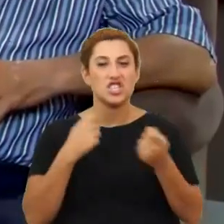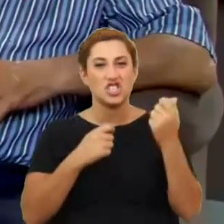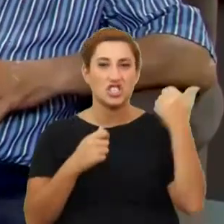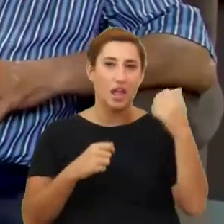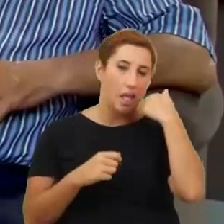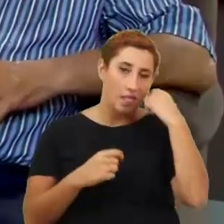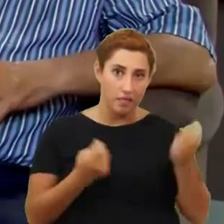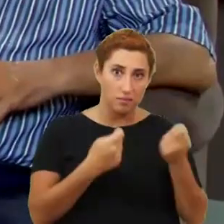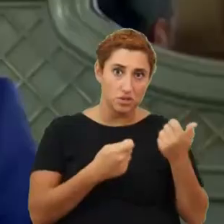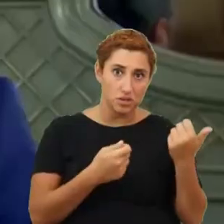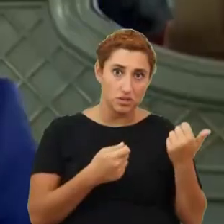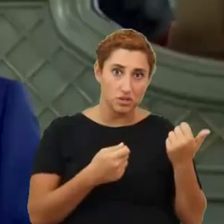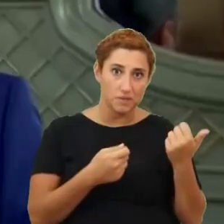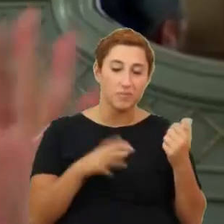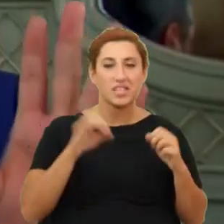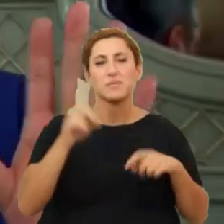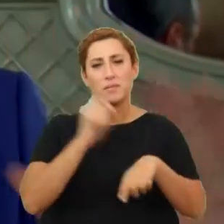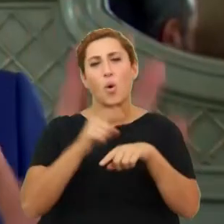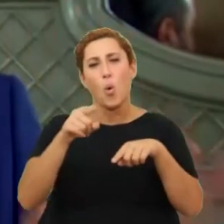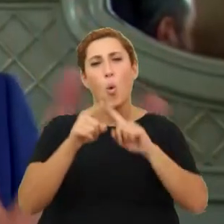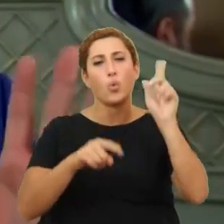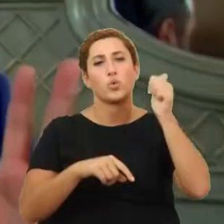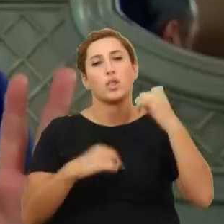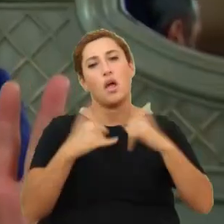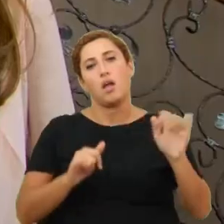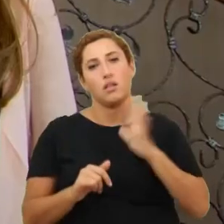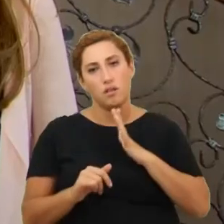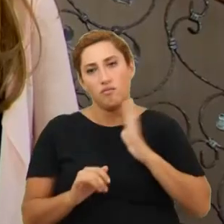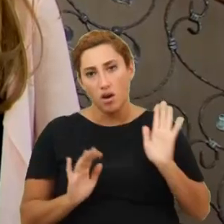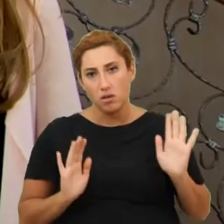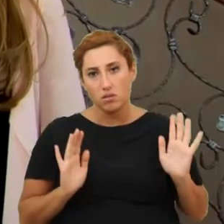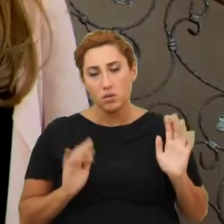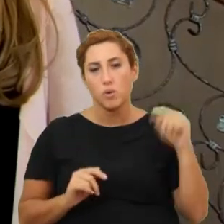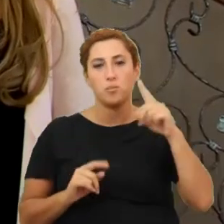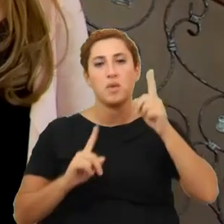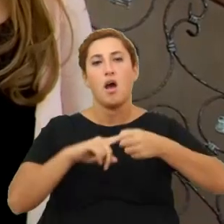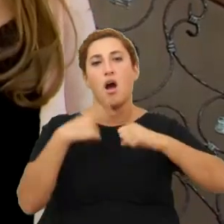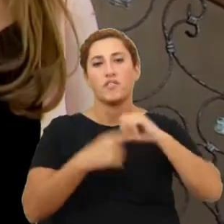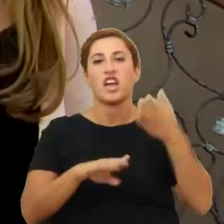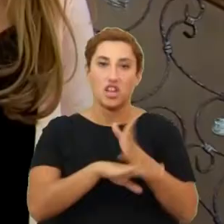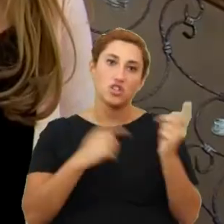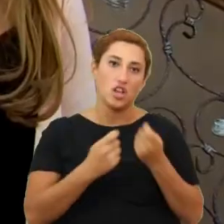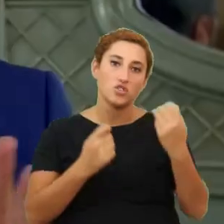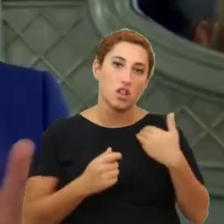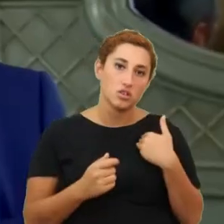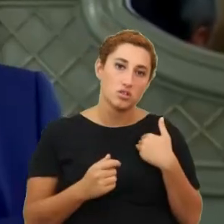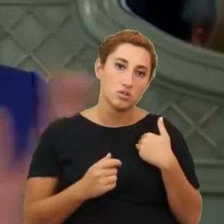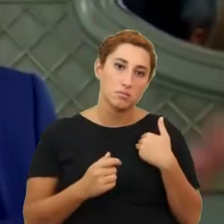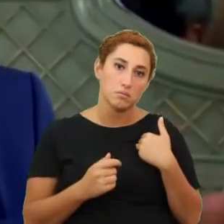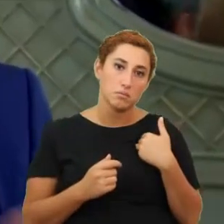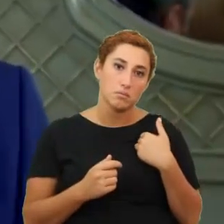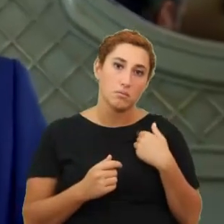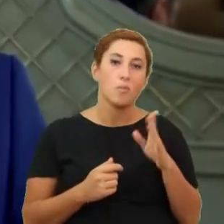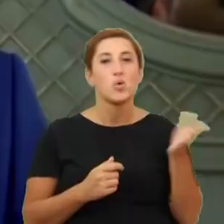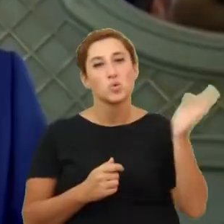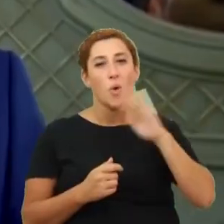Şirkette de yalandan mı çalıştın? Şimdi bir dakika, 10 gün tatilim vardı. Bunun bir haftasında gerçekten çalıştım.